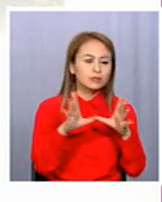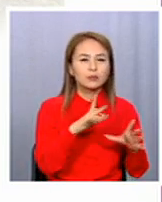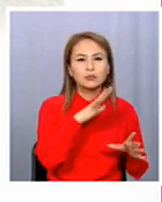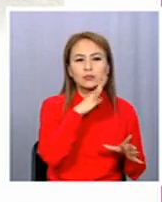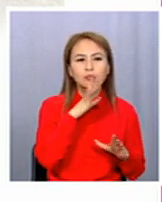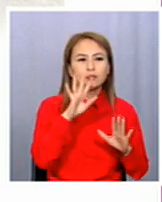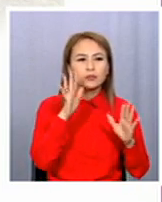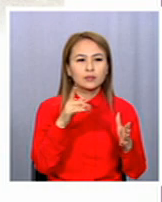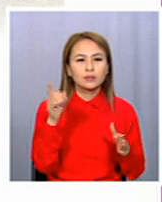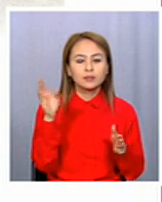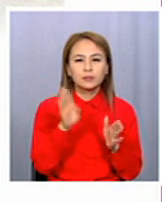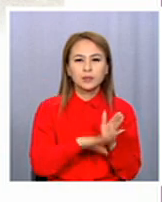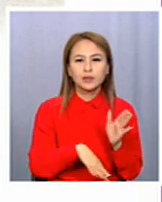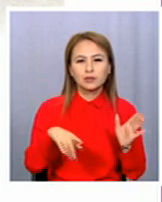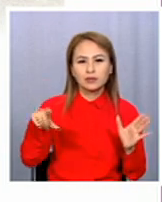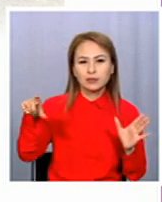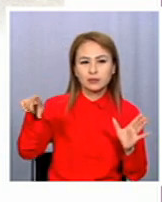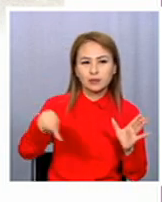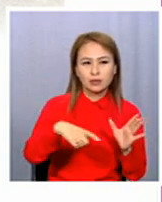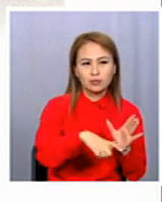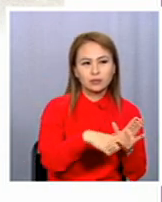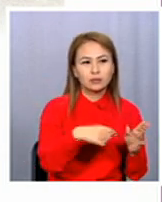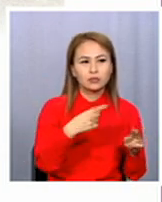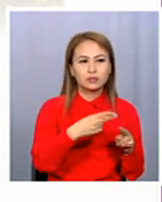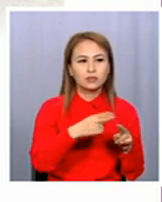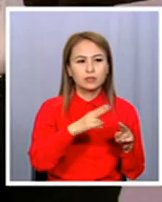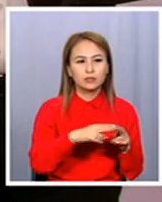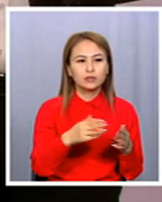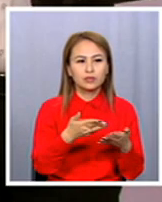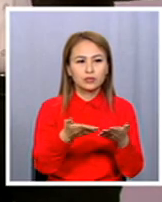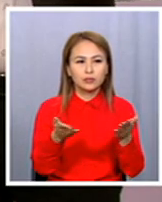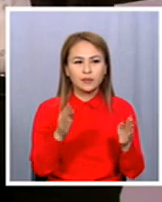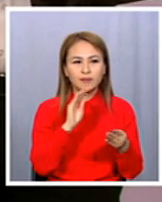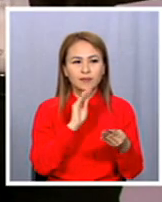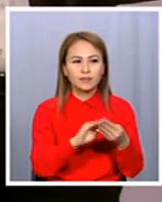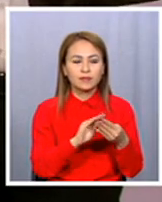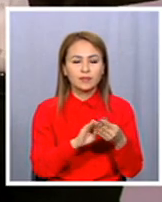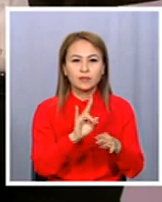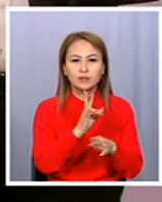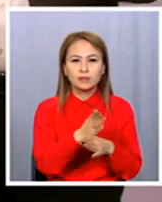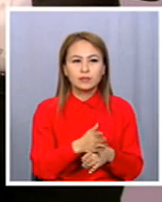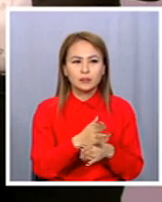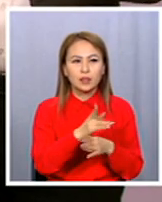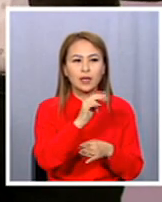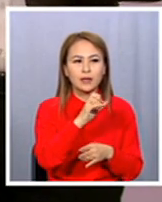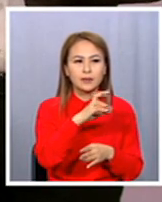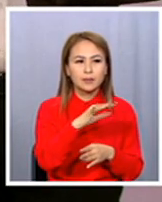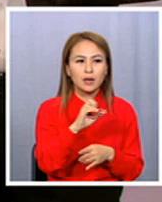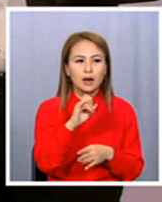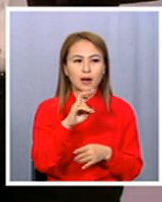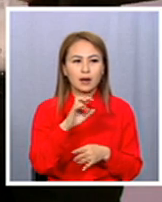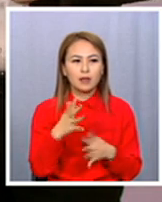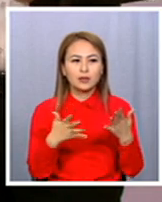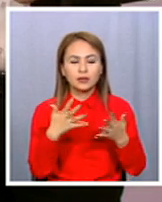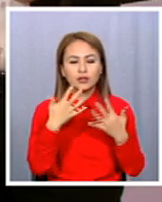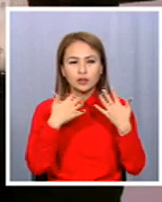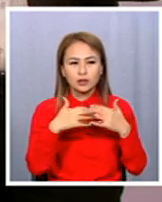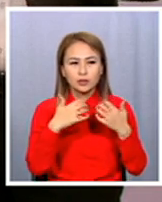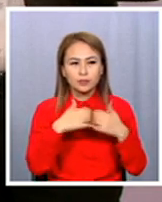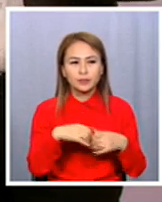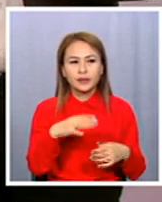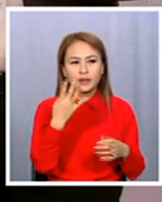көп жағдайда ағынсыз, яғни тұйық болады. Елімізде Каспий мен Аралды қоса есептегенде